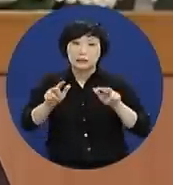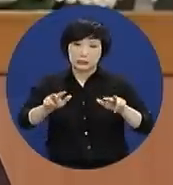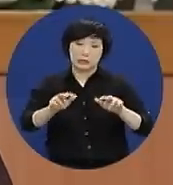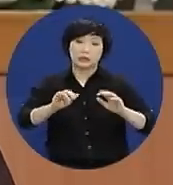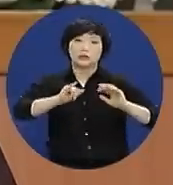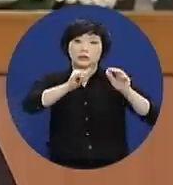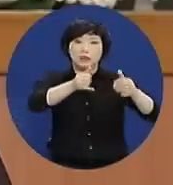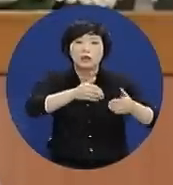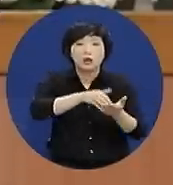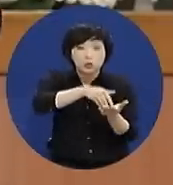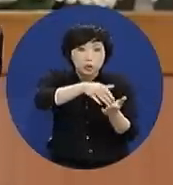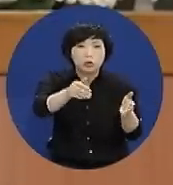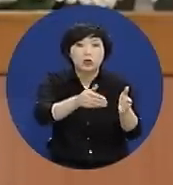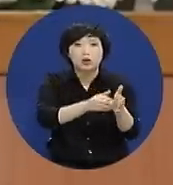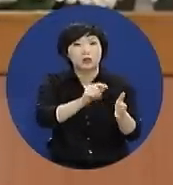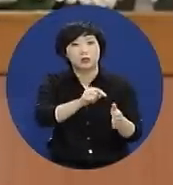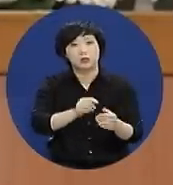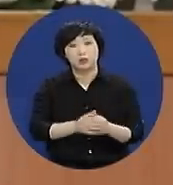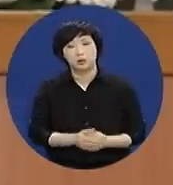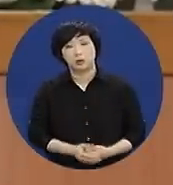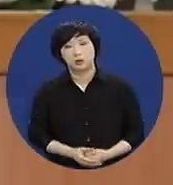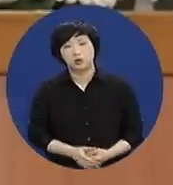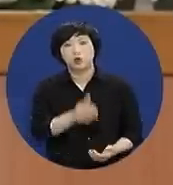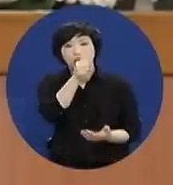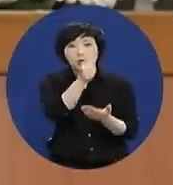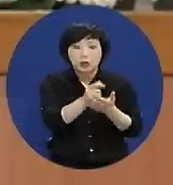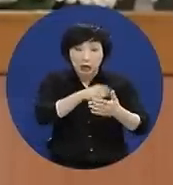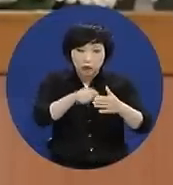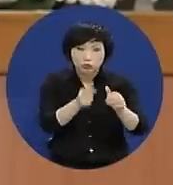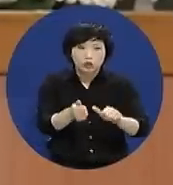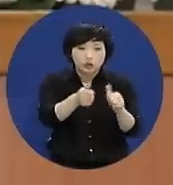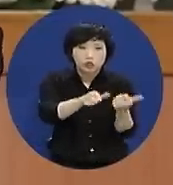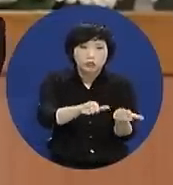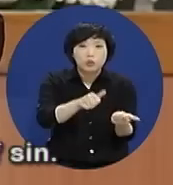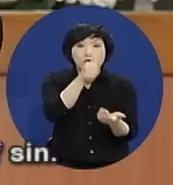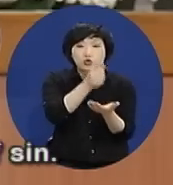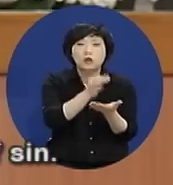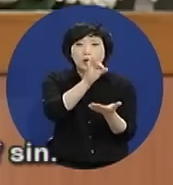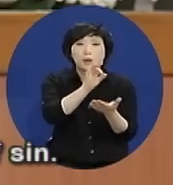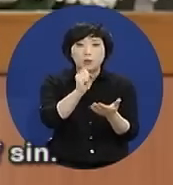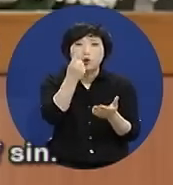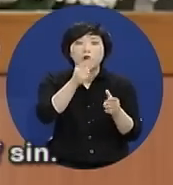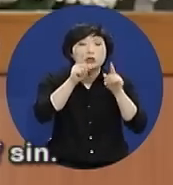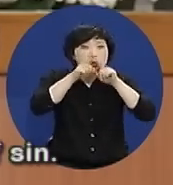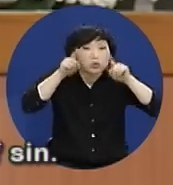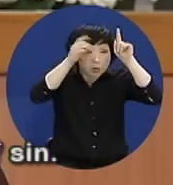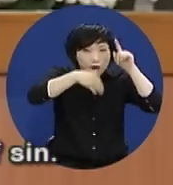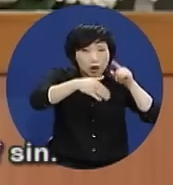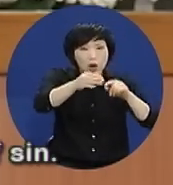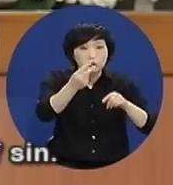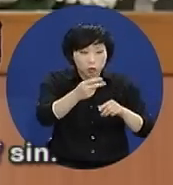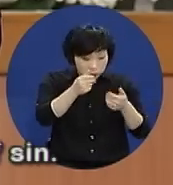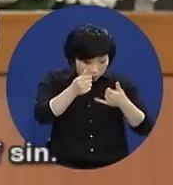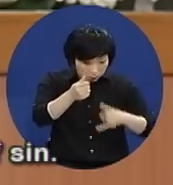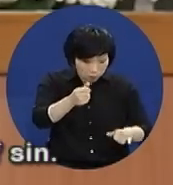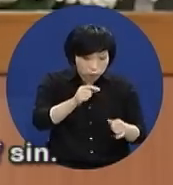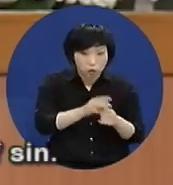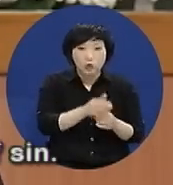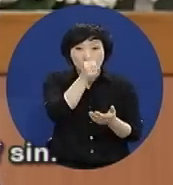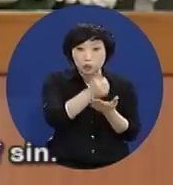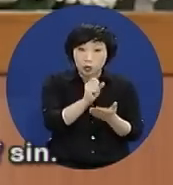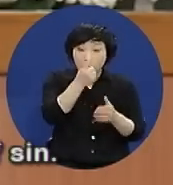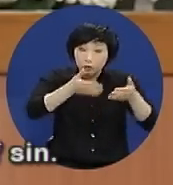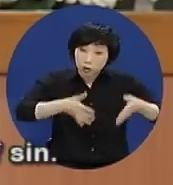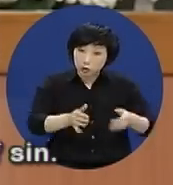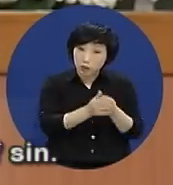なる神が一緒に住むことができないからですそれから人間が罪の下で死ぬ